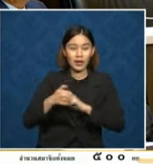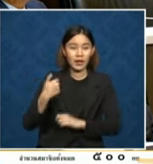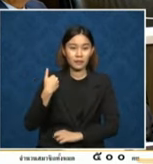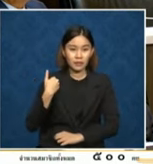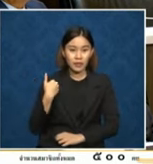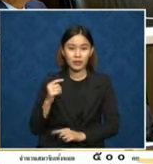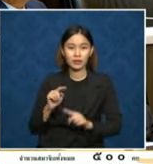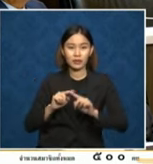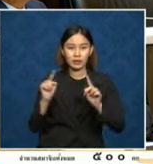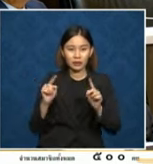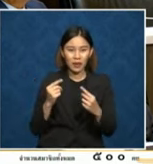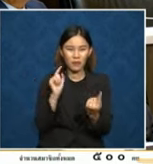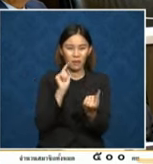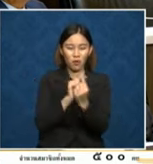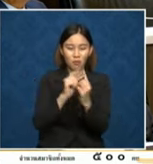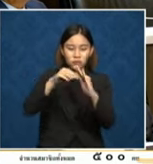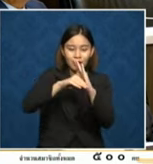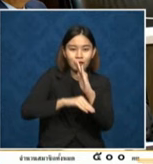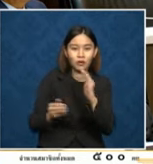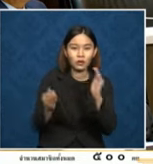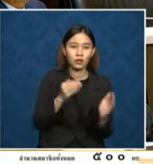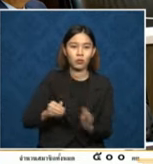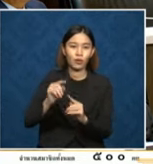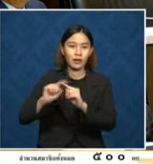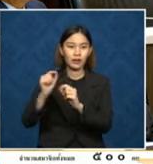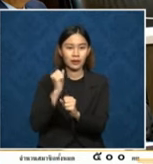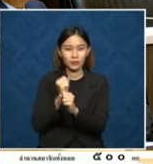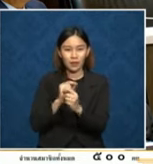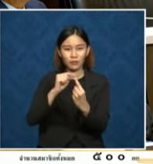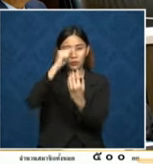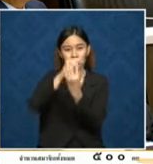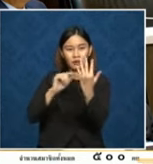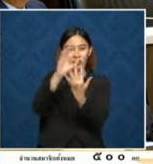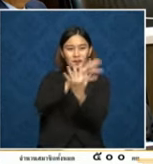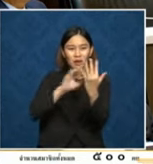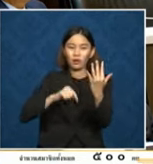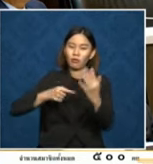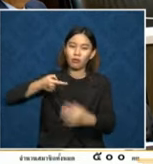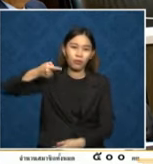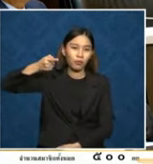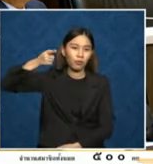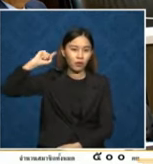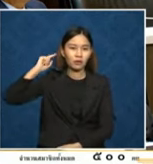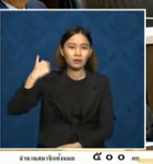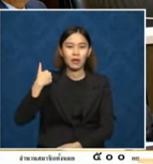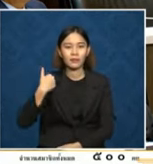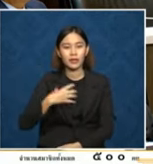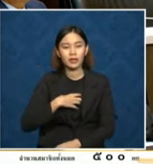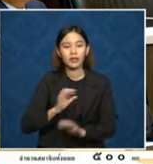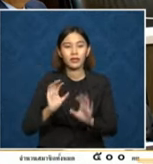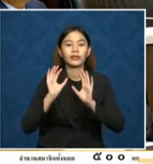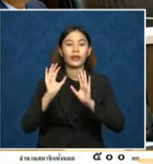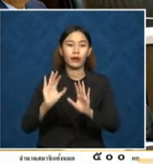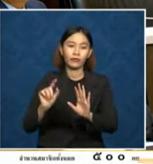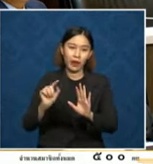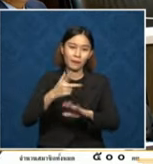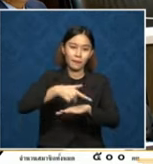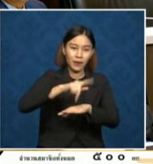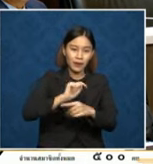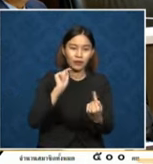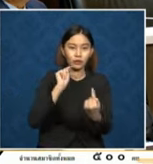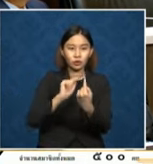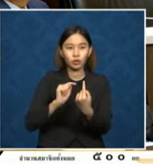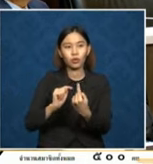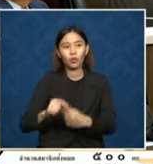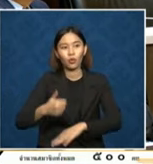แต่ว่าพอมาเจอกระบวนการนะครับการดำเนินงานภายในประเทศยิ่งล่าช้าไปใหญ่นะครับก็อยากจะฝากท่านประธานไปถึง